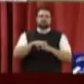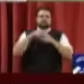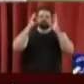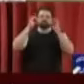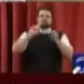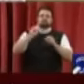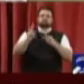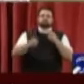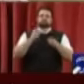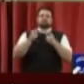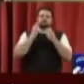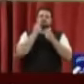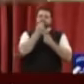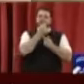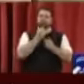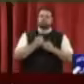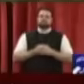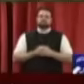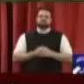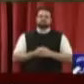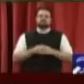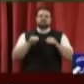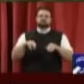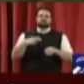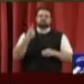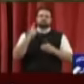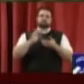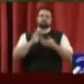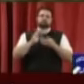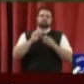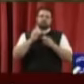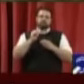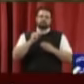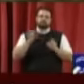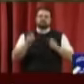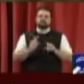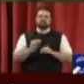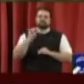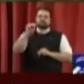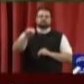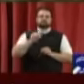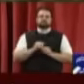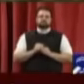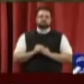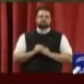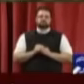Nicolina. Da, asta e un proverb care a ajuns la următoarea